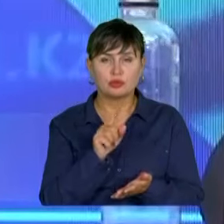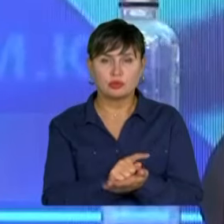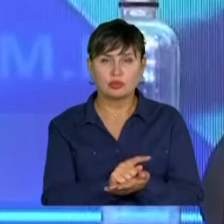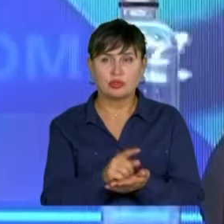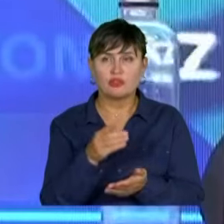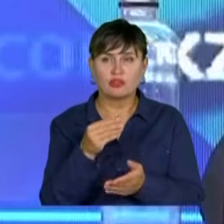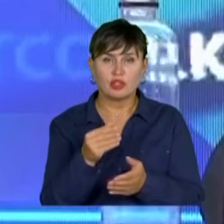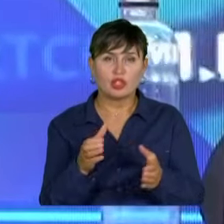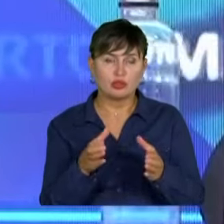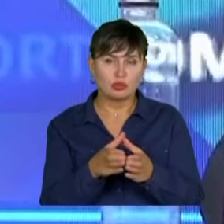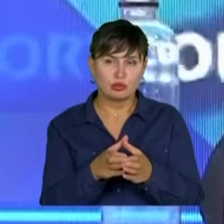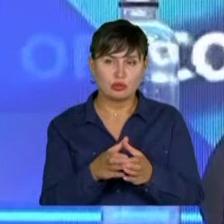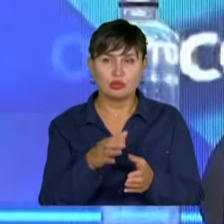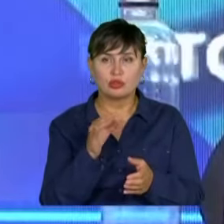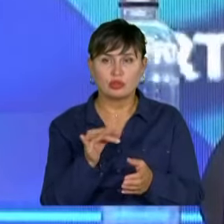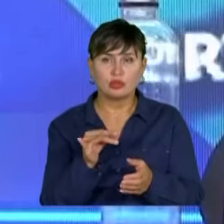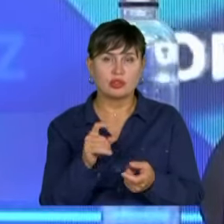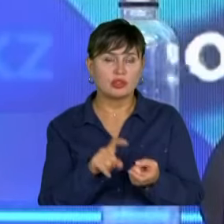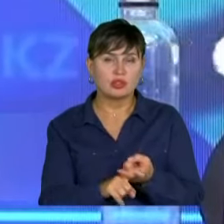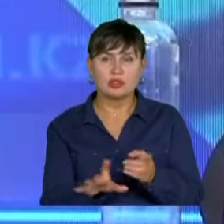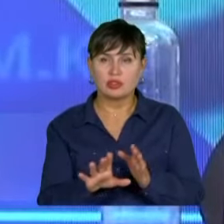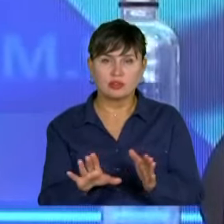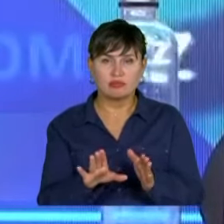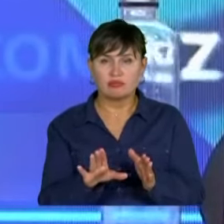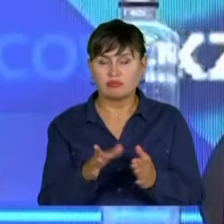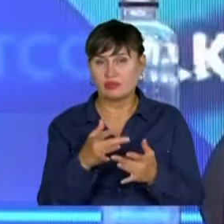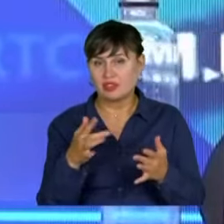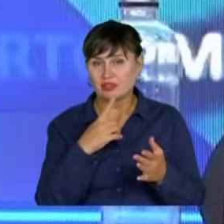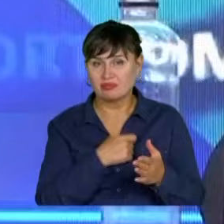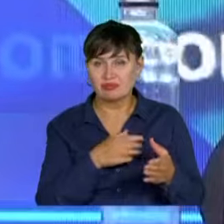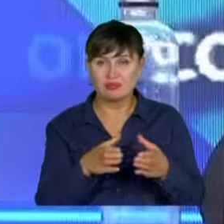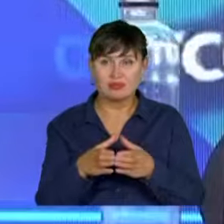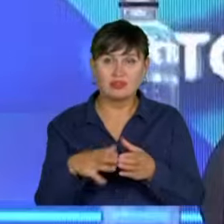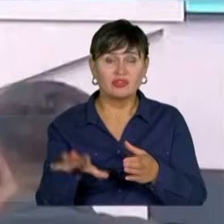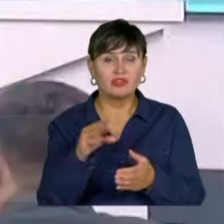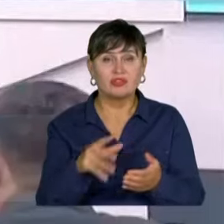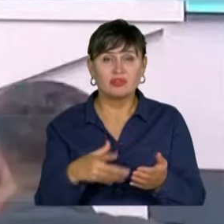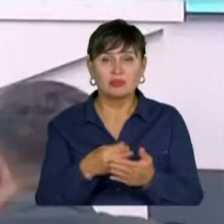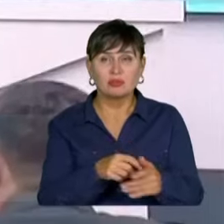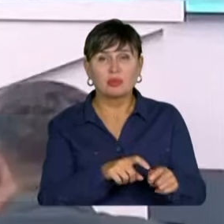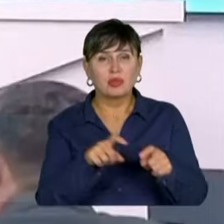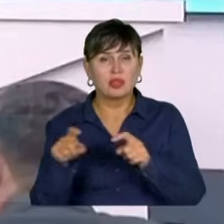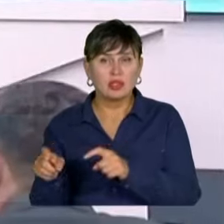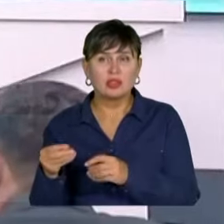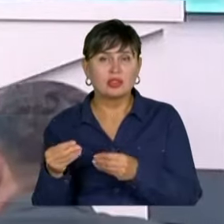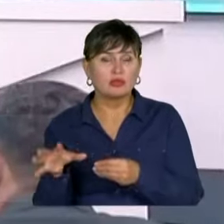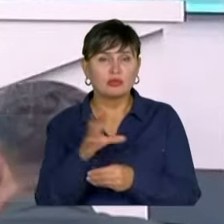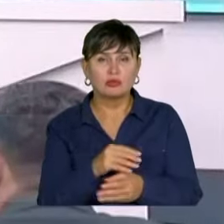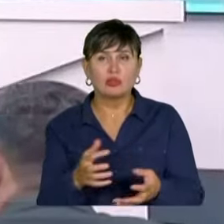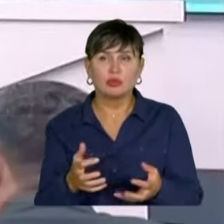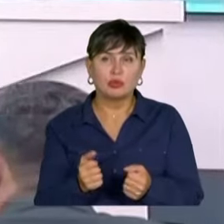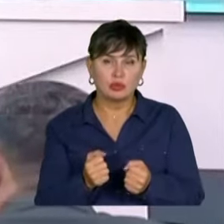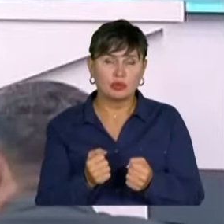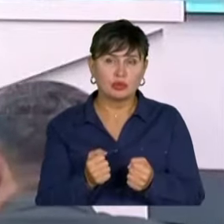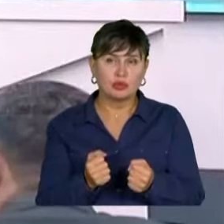финансовой службе не связанный с полевыми выходами все компенсации с переездом все деньги получил то есть